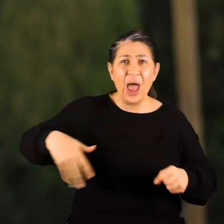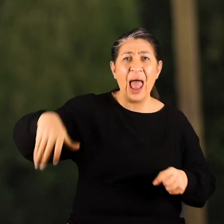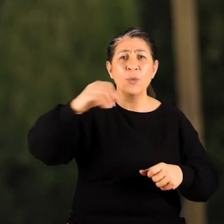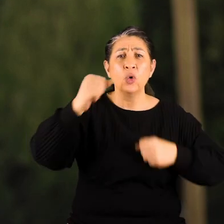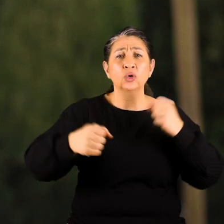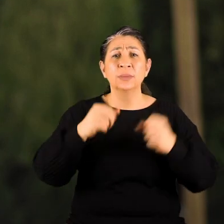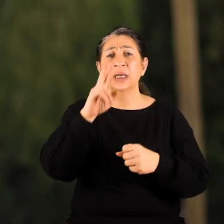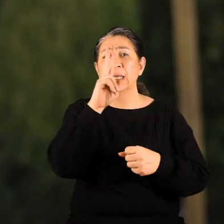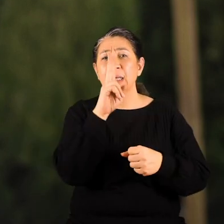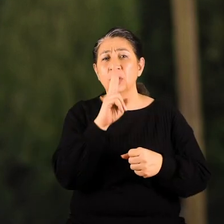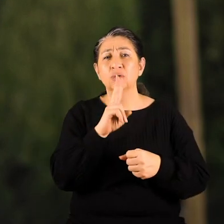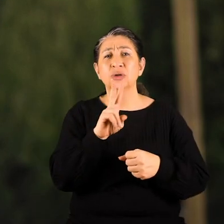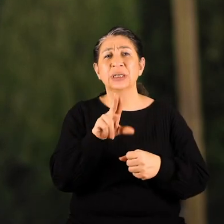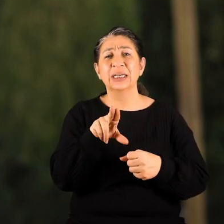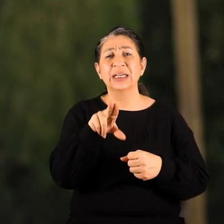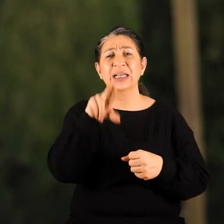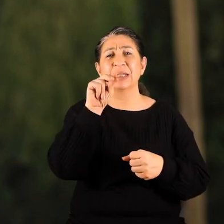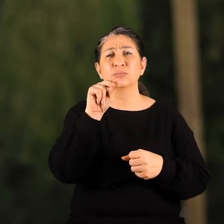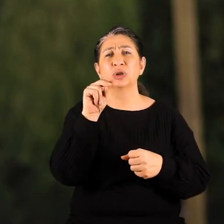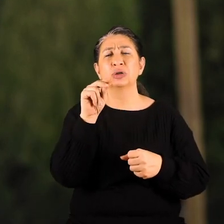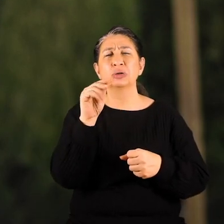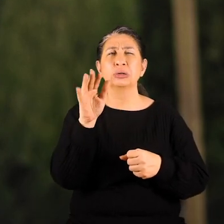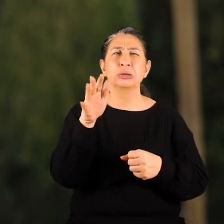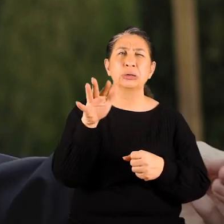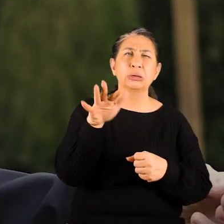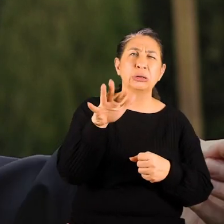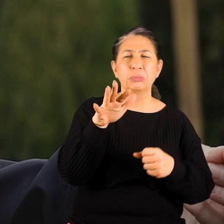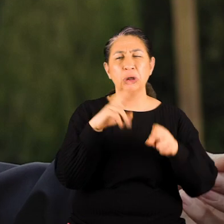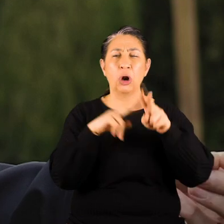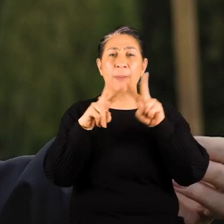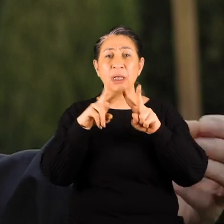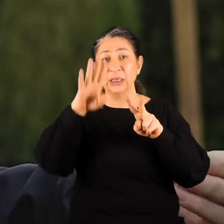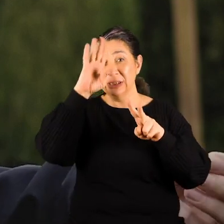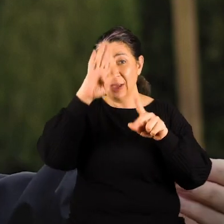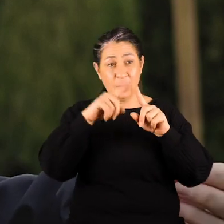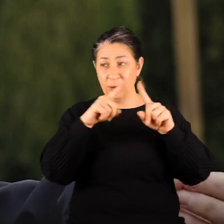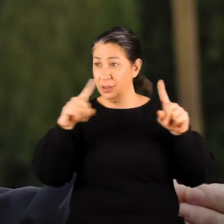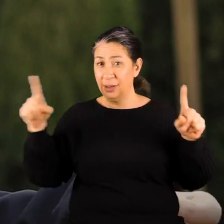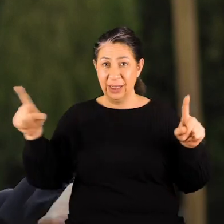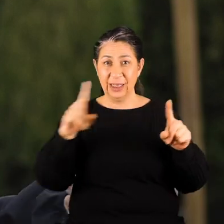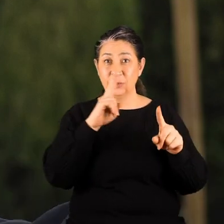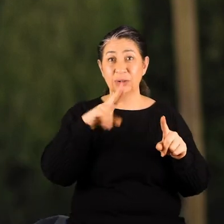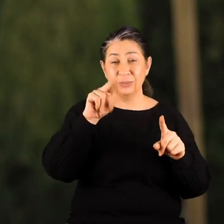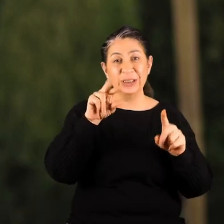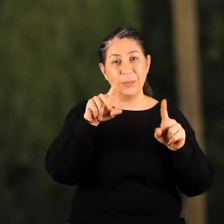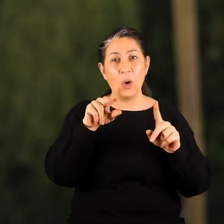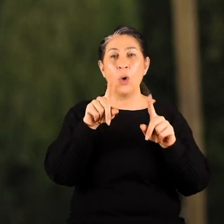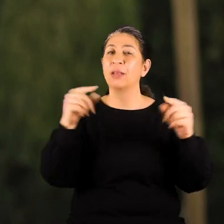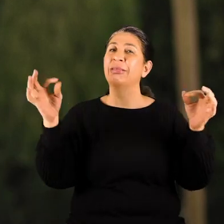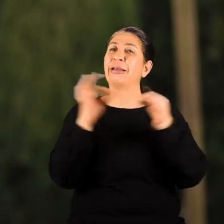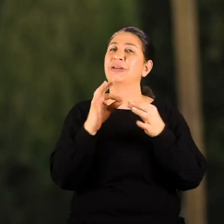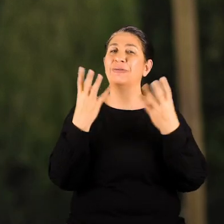koştum. Toplamda 270 küsür kilometre etti. O da İstanbul'u baştan aşağı 270 kilometredir ya. Oraya da